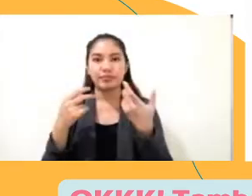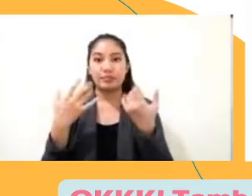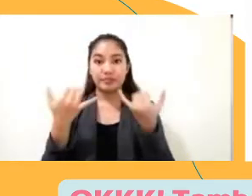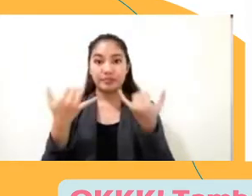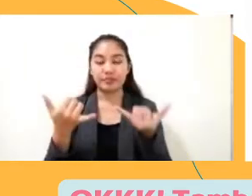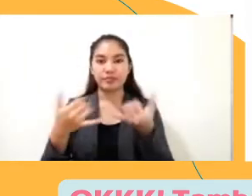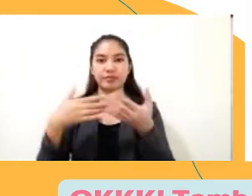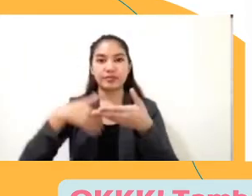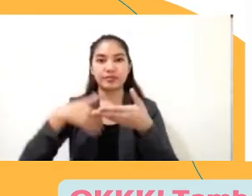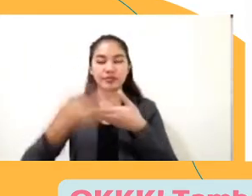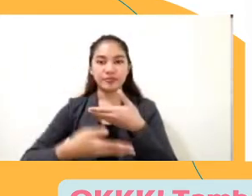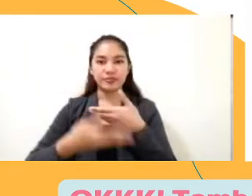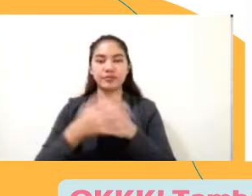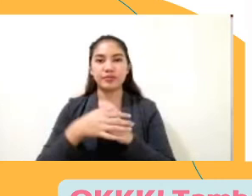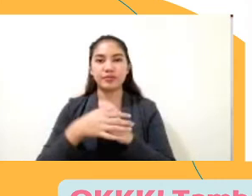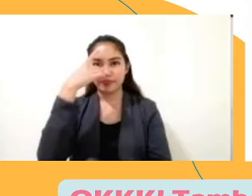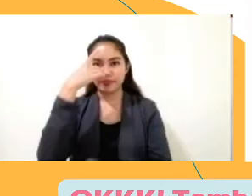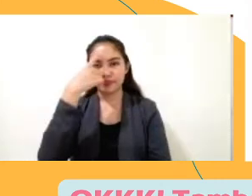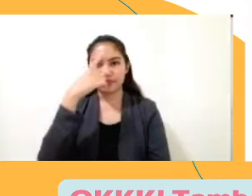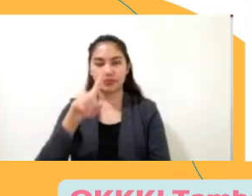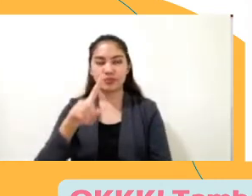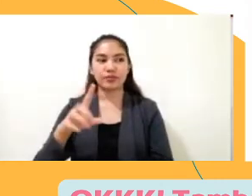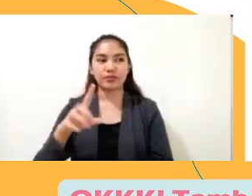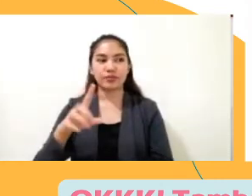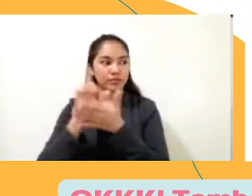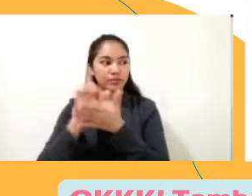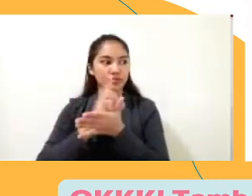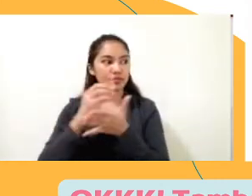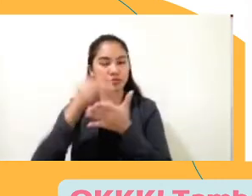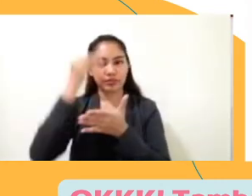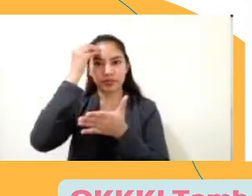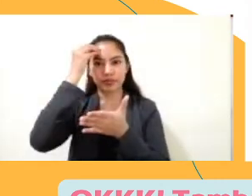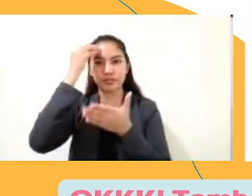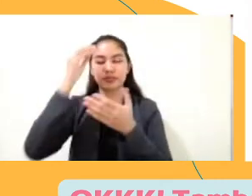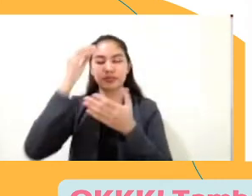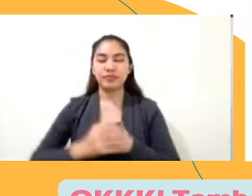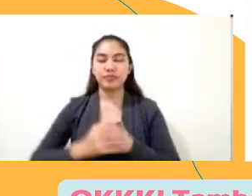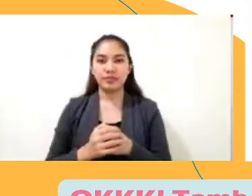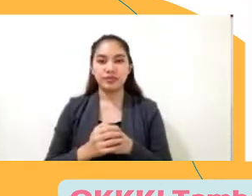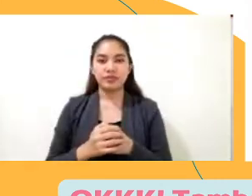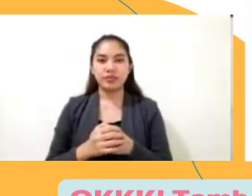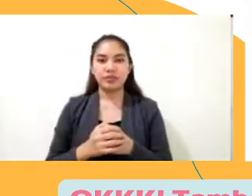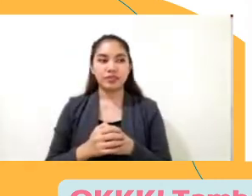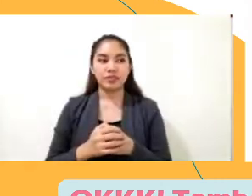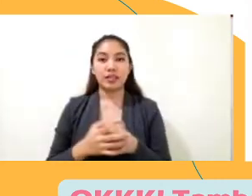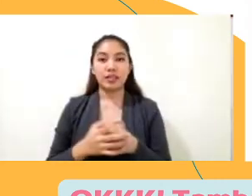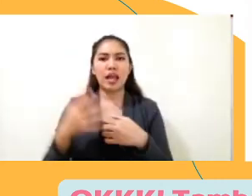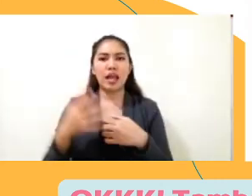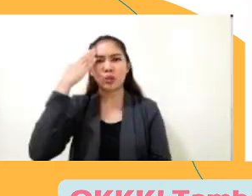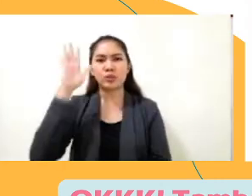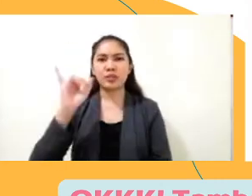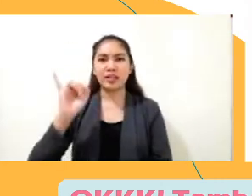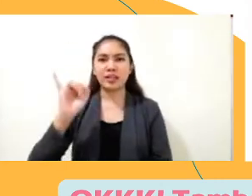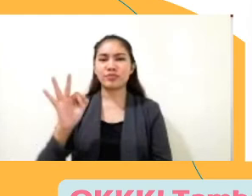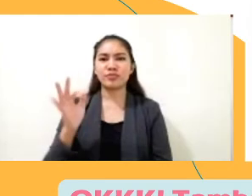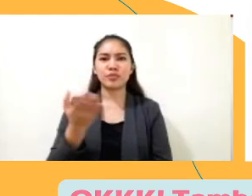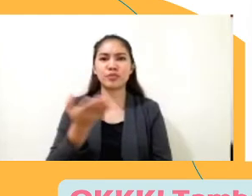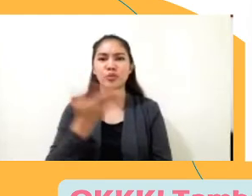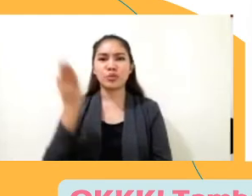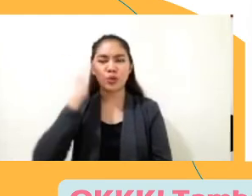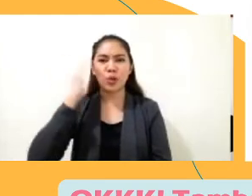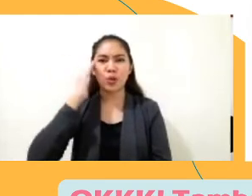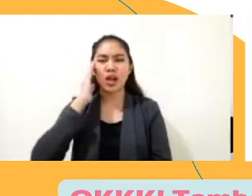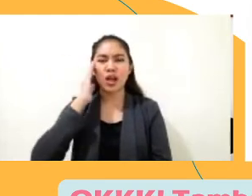pagpapalatili, iwan ko sa inyo, hindi ko alam kung narinig nyo na to, pero sana naman yung mga kasama ko dyan na rockers, narinig nyo na